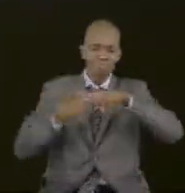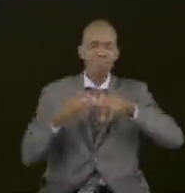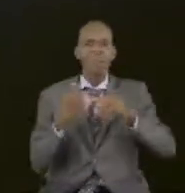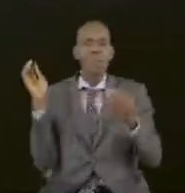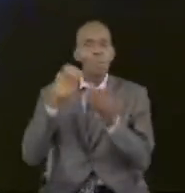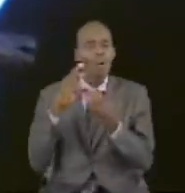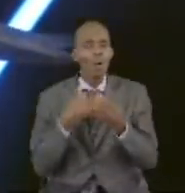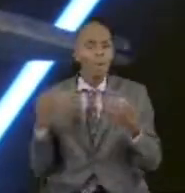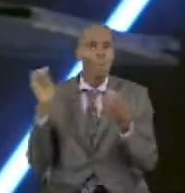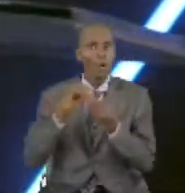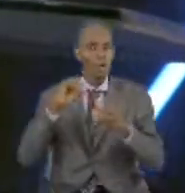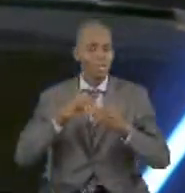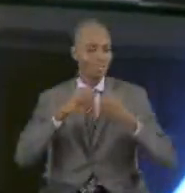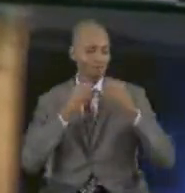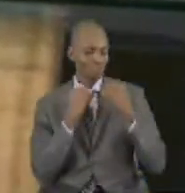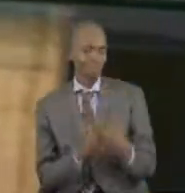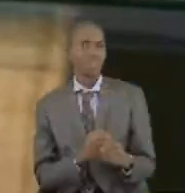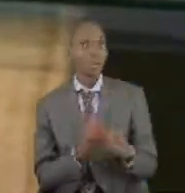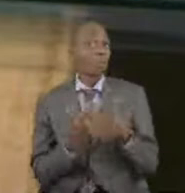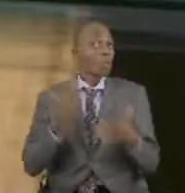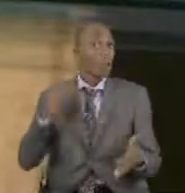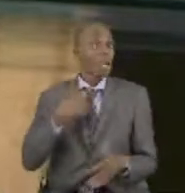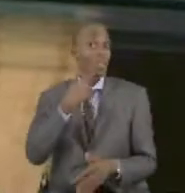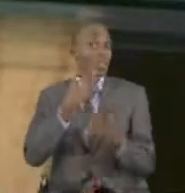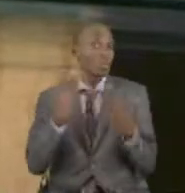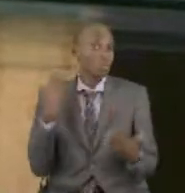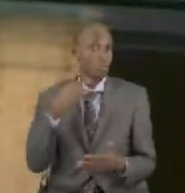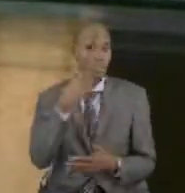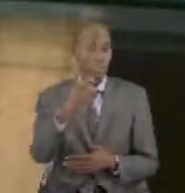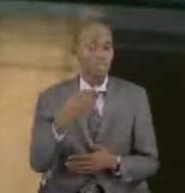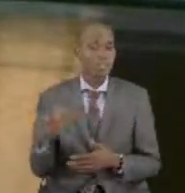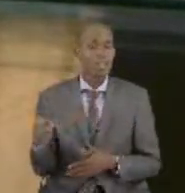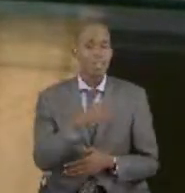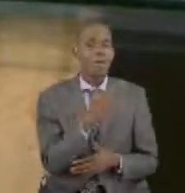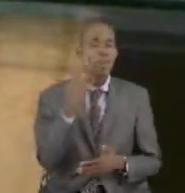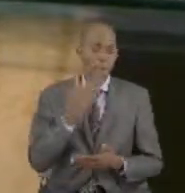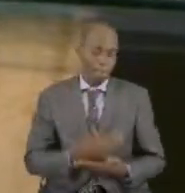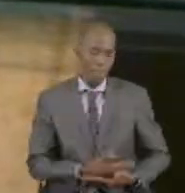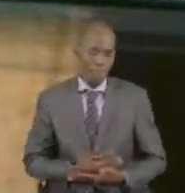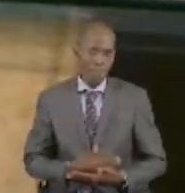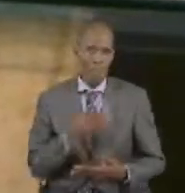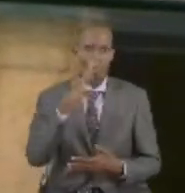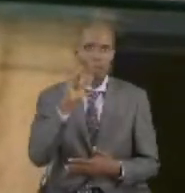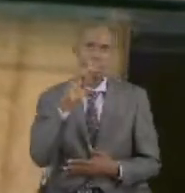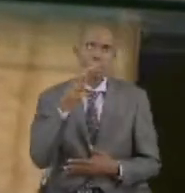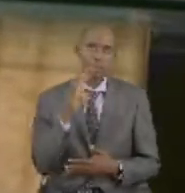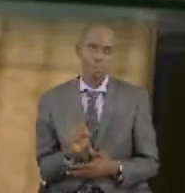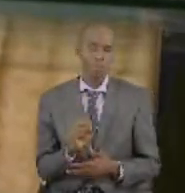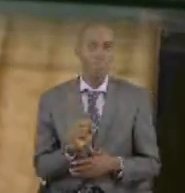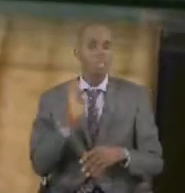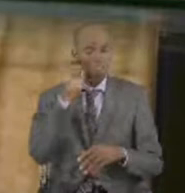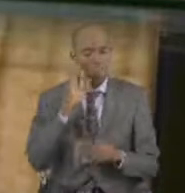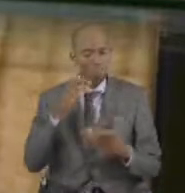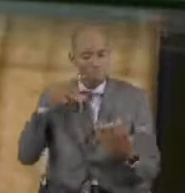l'aï dit plus tôt comme je l'aï dit tantôt quand je vous ai donné de nouveau être un bébé en crise et maintenant ils pris hier il était